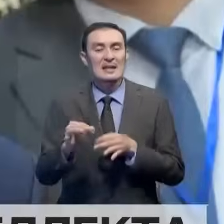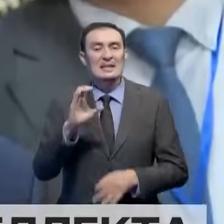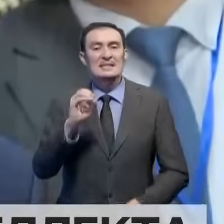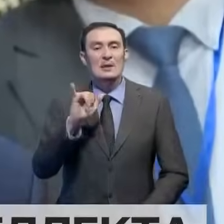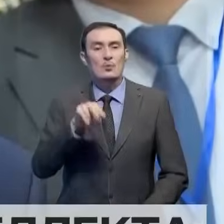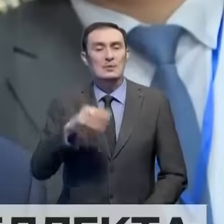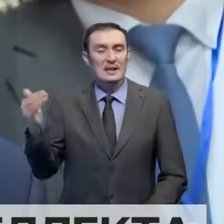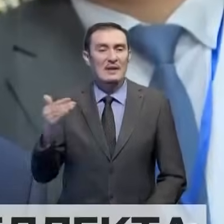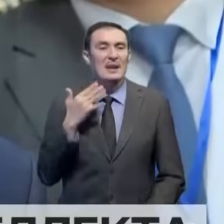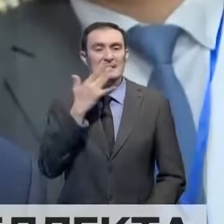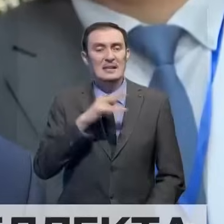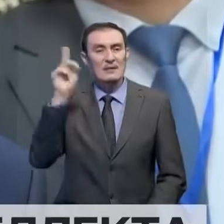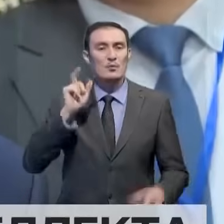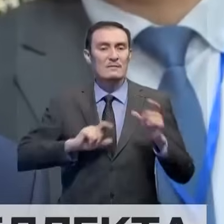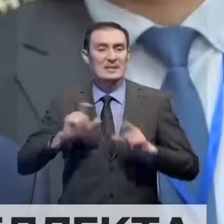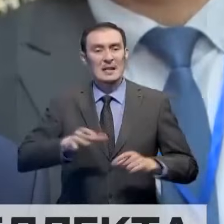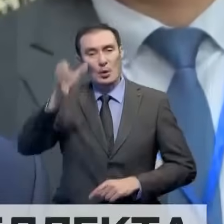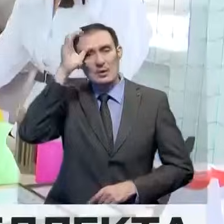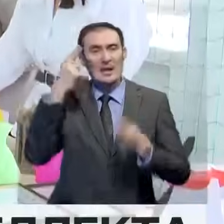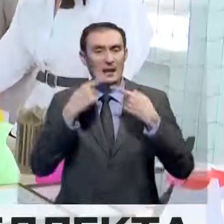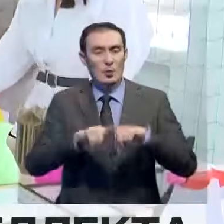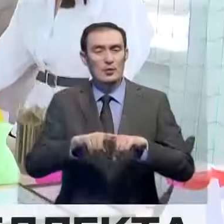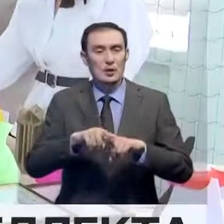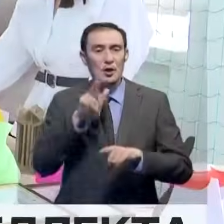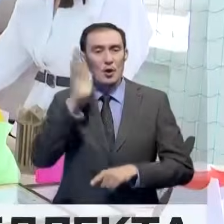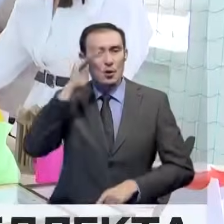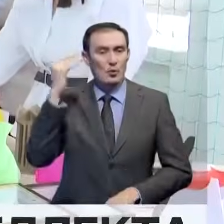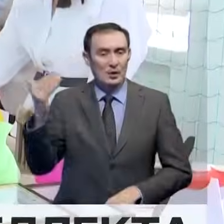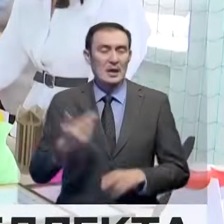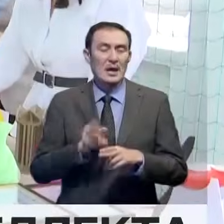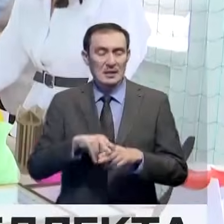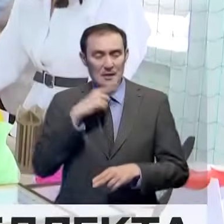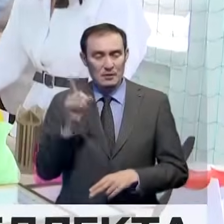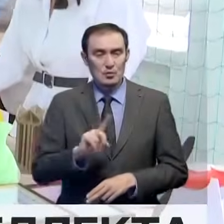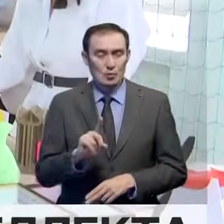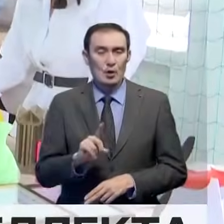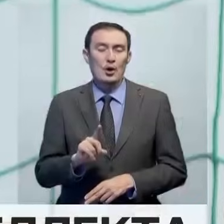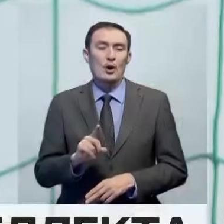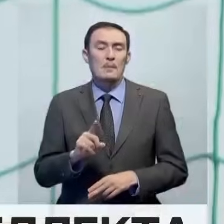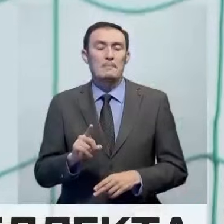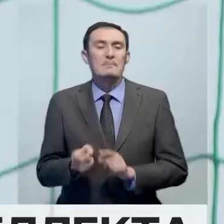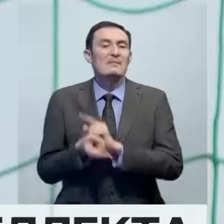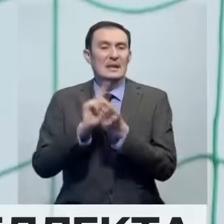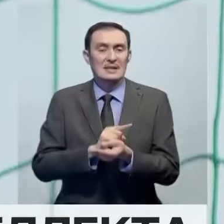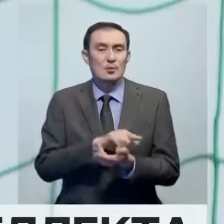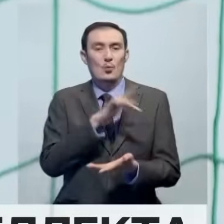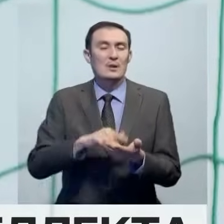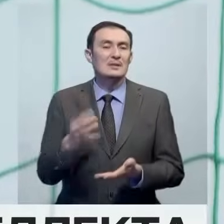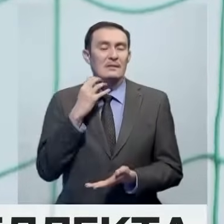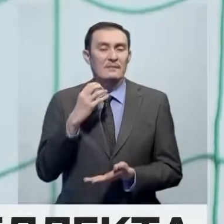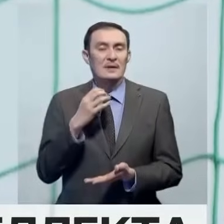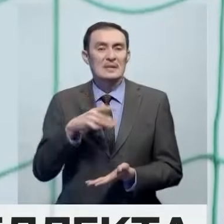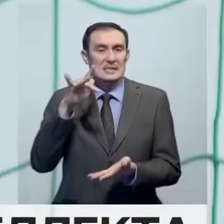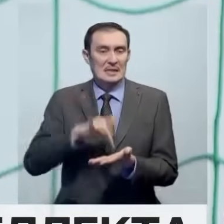Сеульского национального университета науки и технологий. Это, считают специалисты, может превратить Кызылорду в